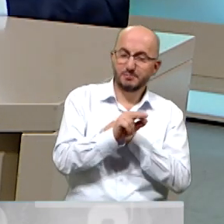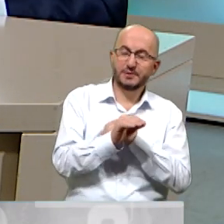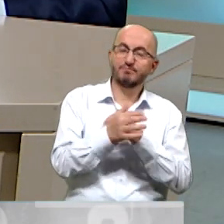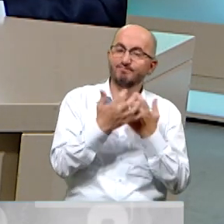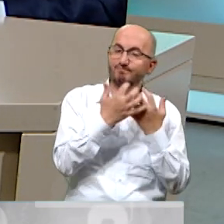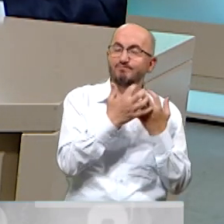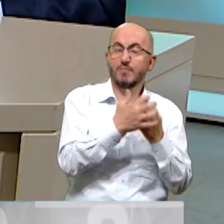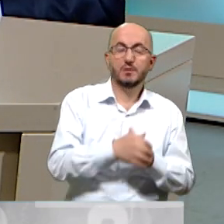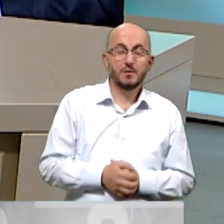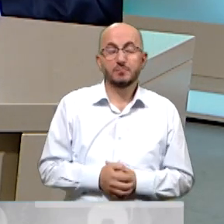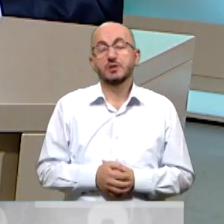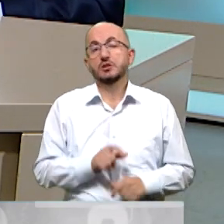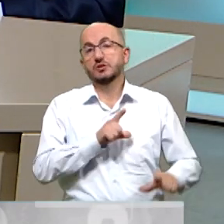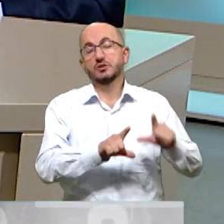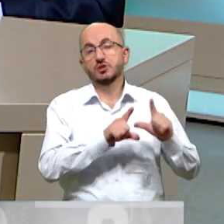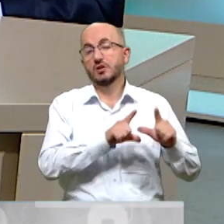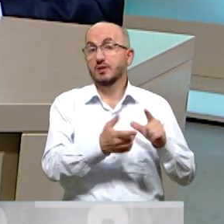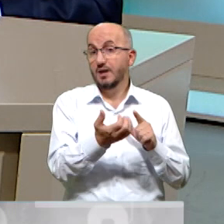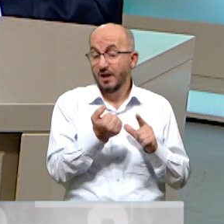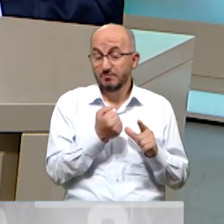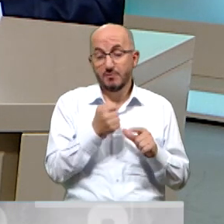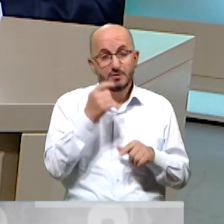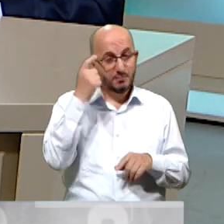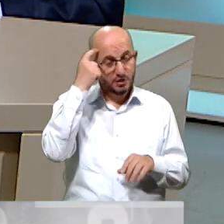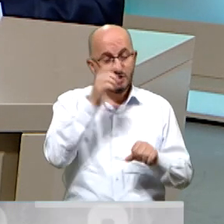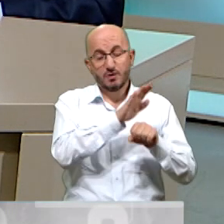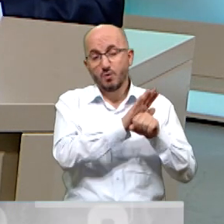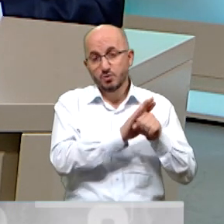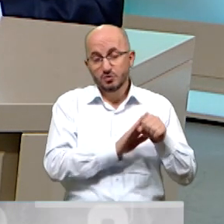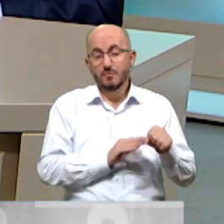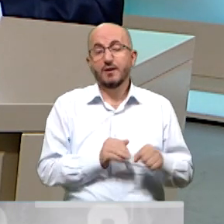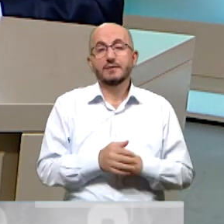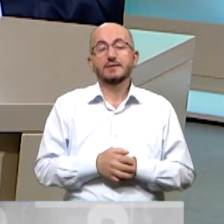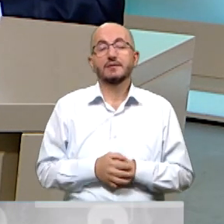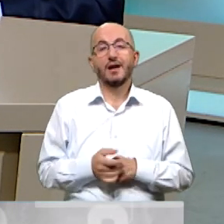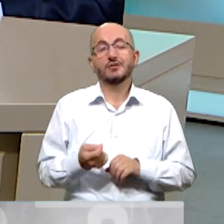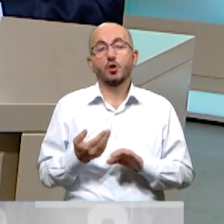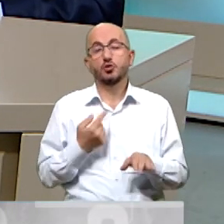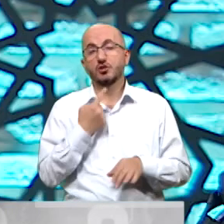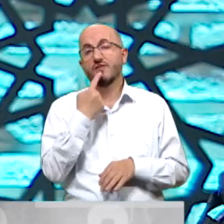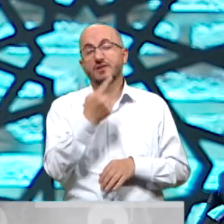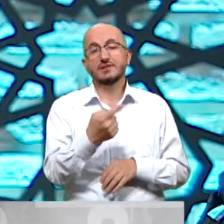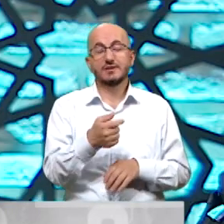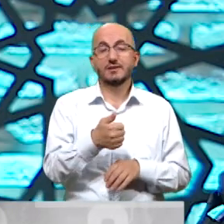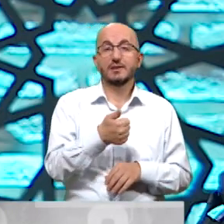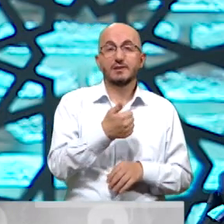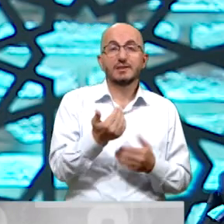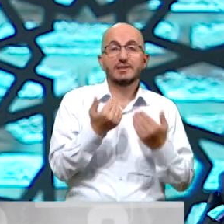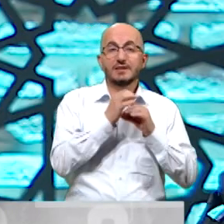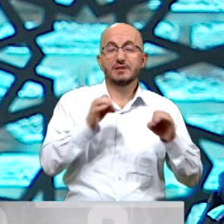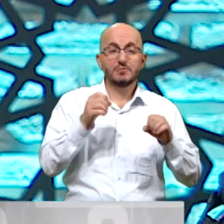davranmak, ihtiyaçlarını karşılamak, başlarını okşamak. Az önce ifade ettiğiniz yetimin başını